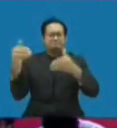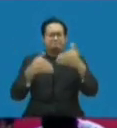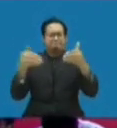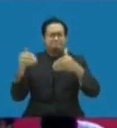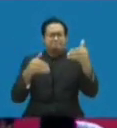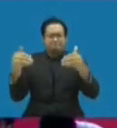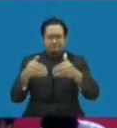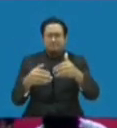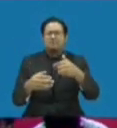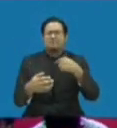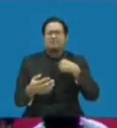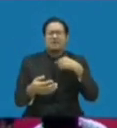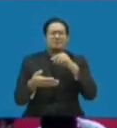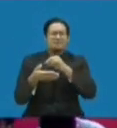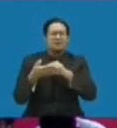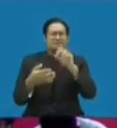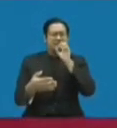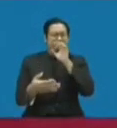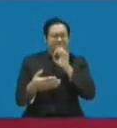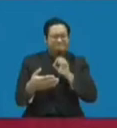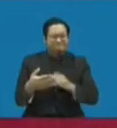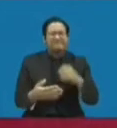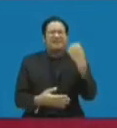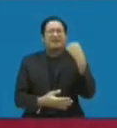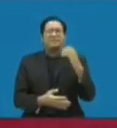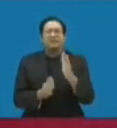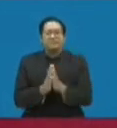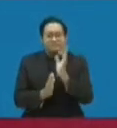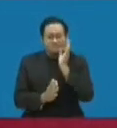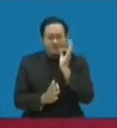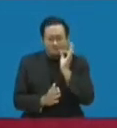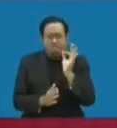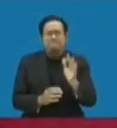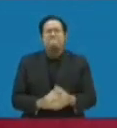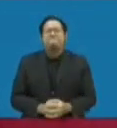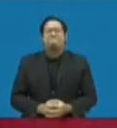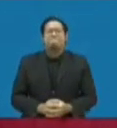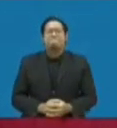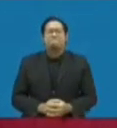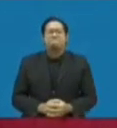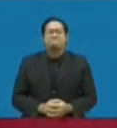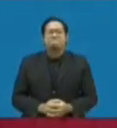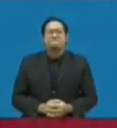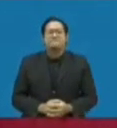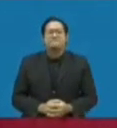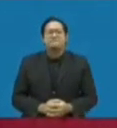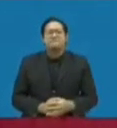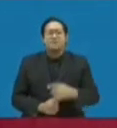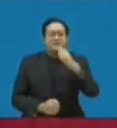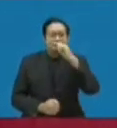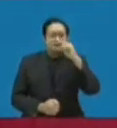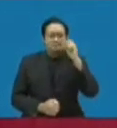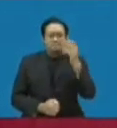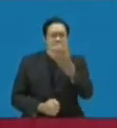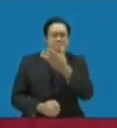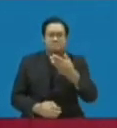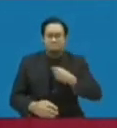siapa satu persatu mohon maaf hormat saya untuk bapak-bapak semua